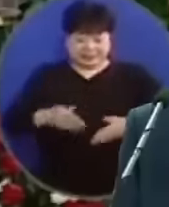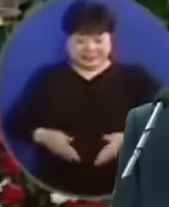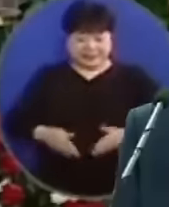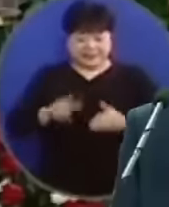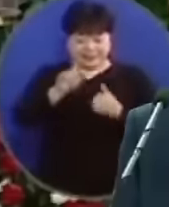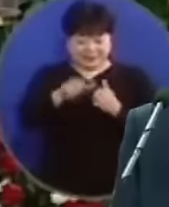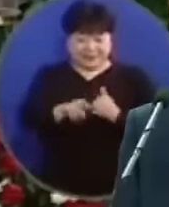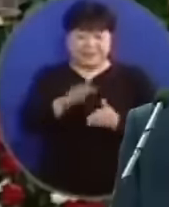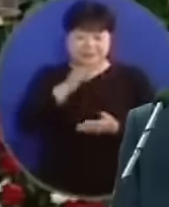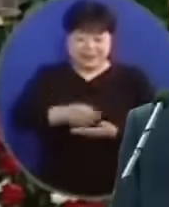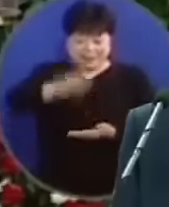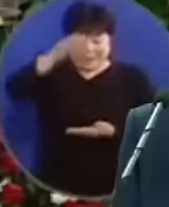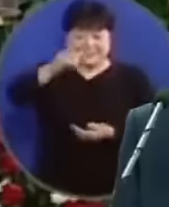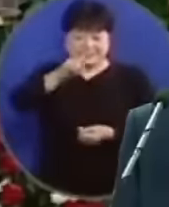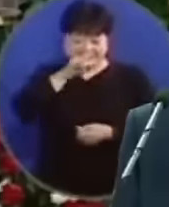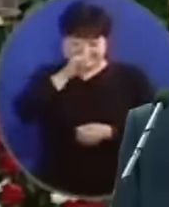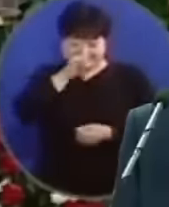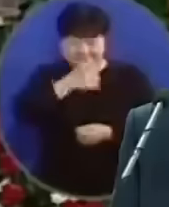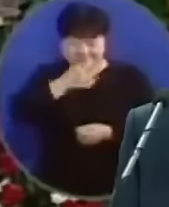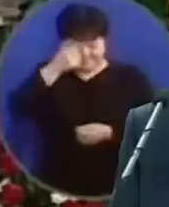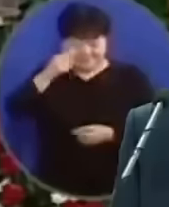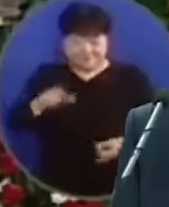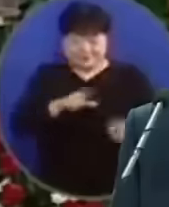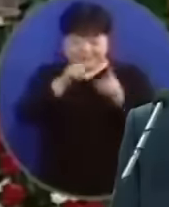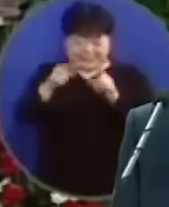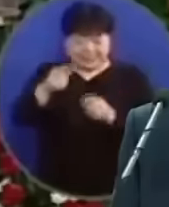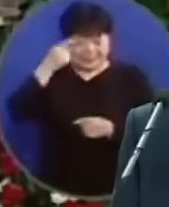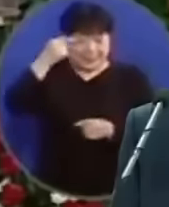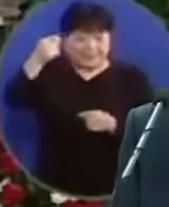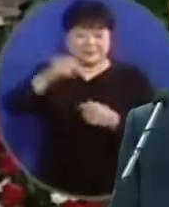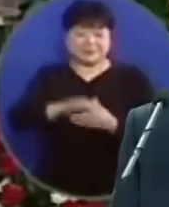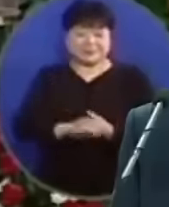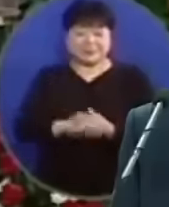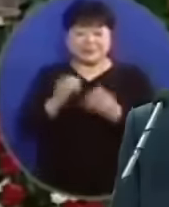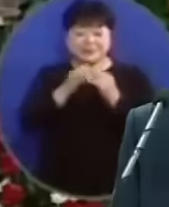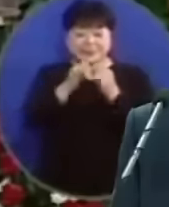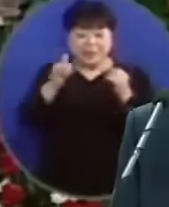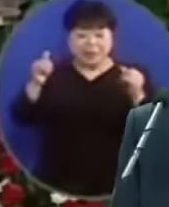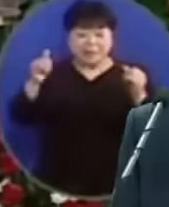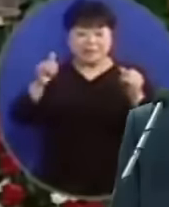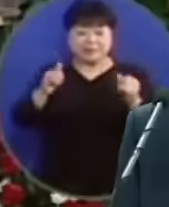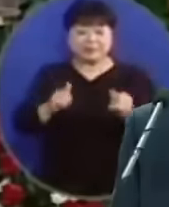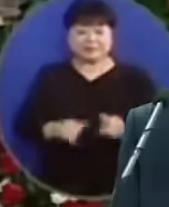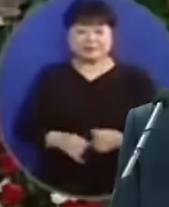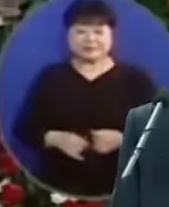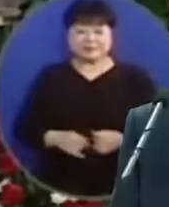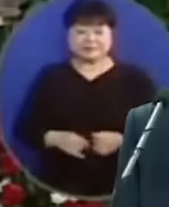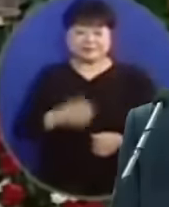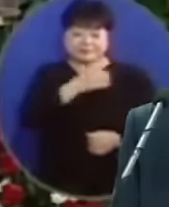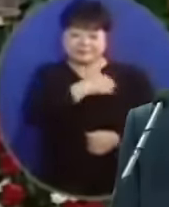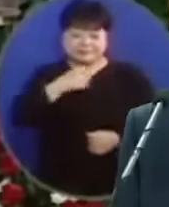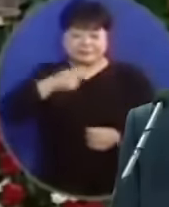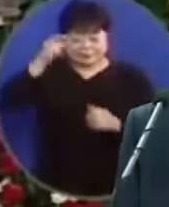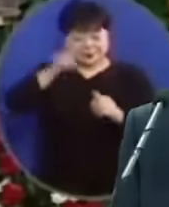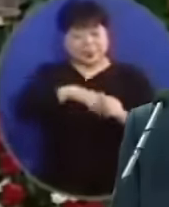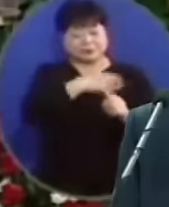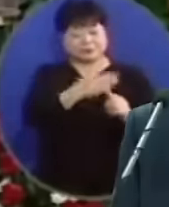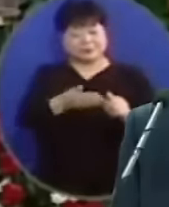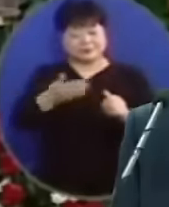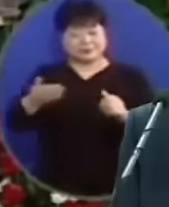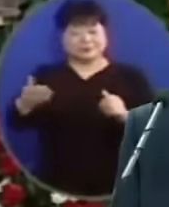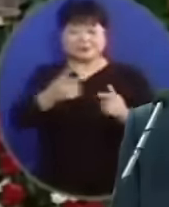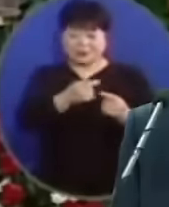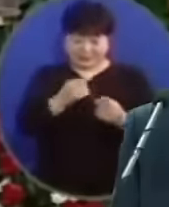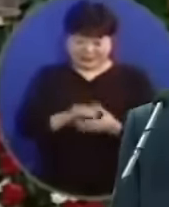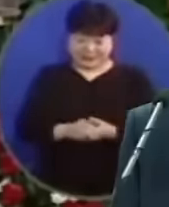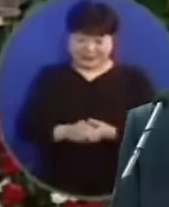태어난다면 진정 가치 있는 것들을 꿈꾸며 살겠다는 것입니다. 인생은 도도히 흘러가는 강과 같습니다. 그러나